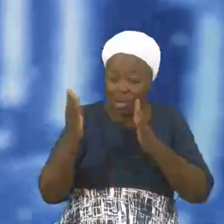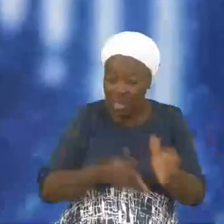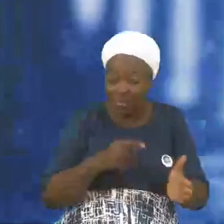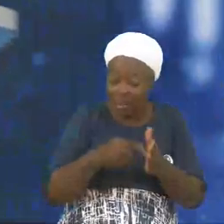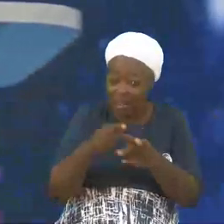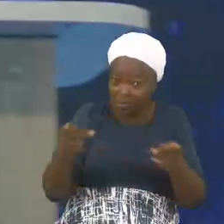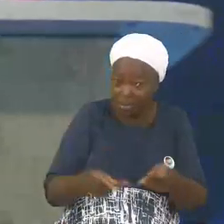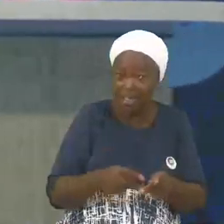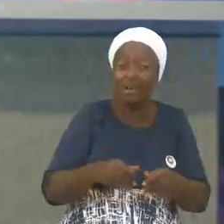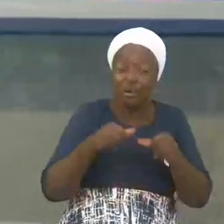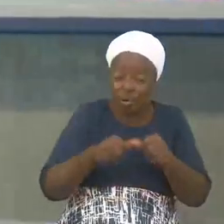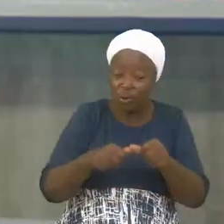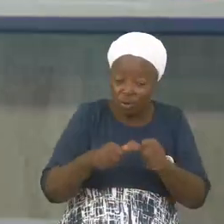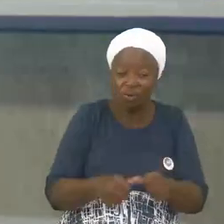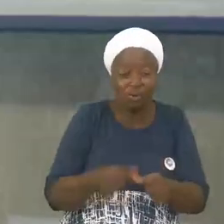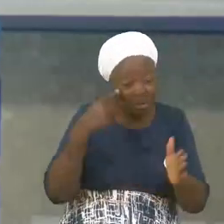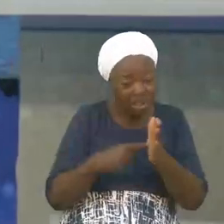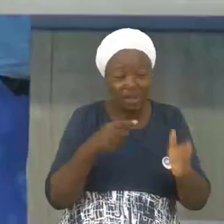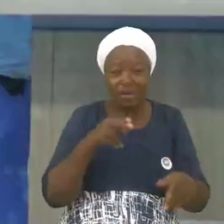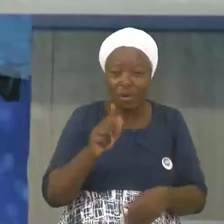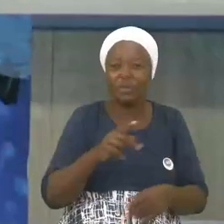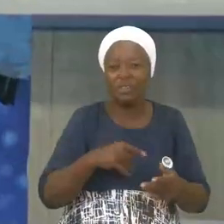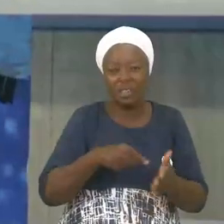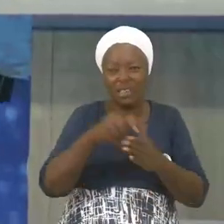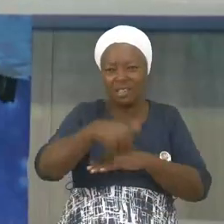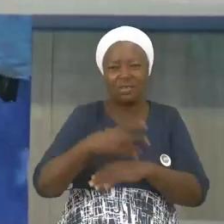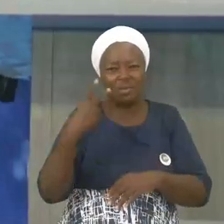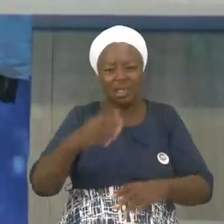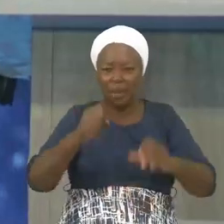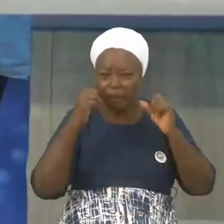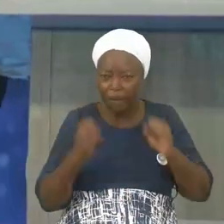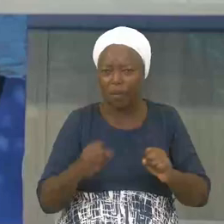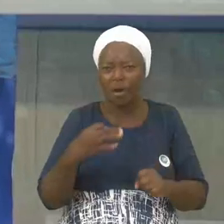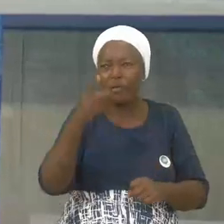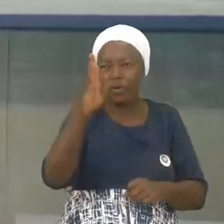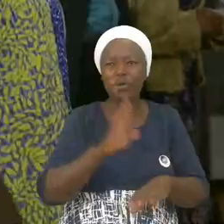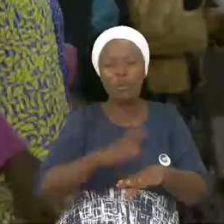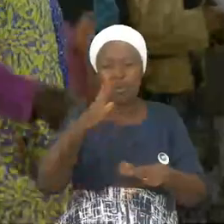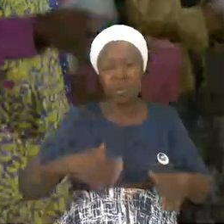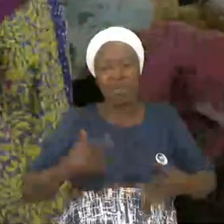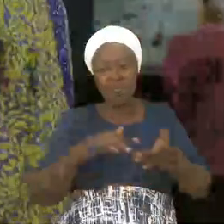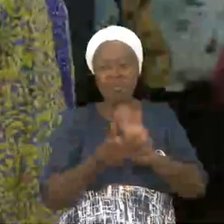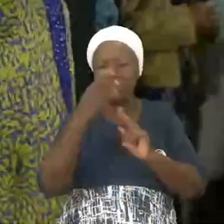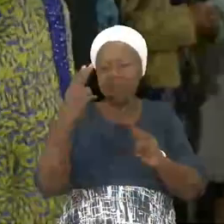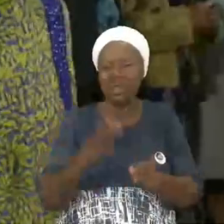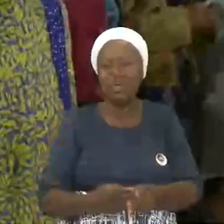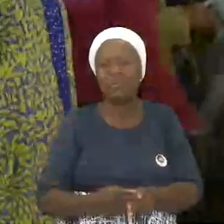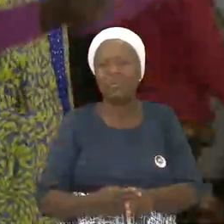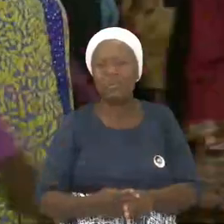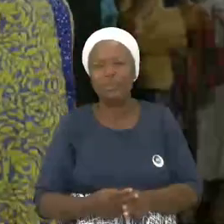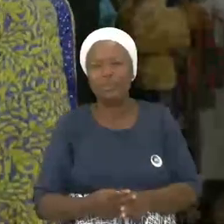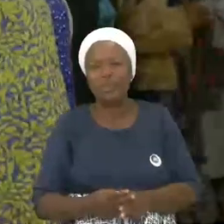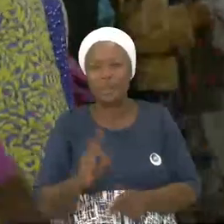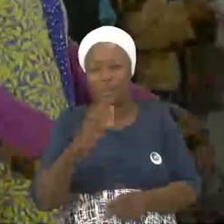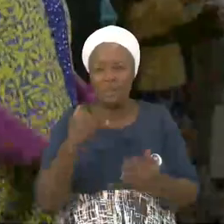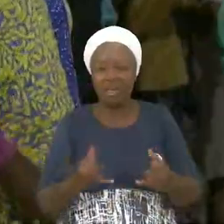rien, examine encore. Et ne quitte pas ce lieu-là. Ce soir, tu verras la